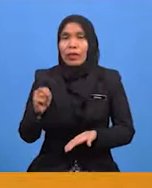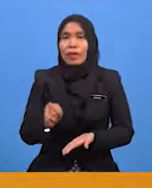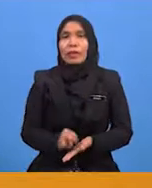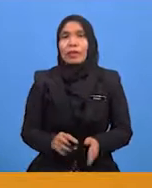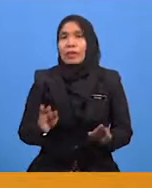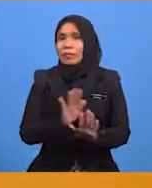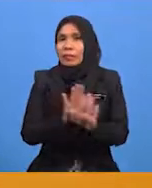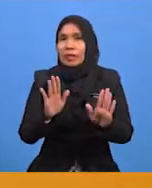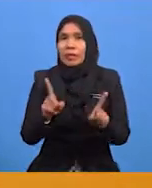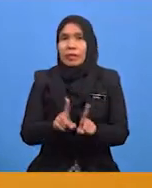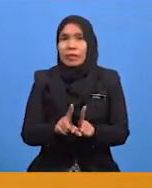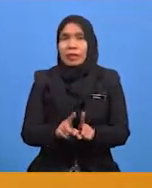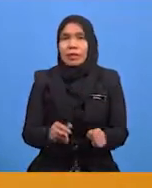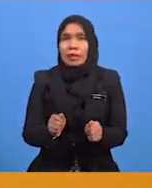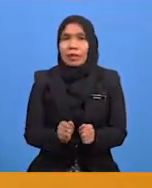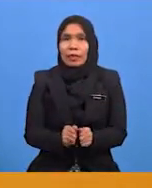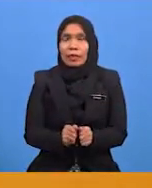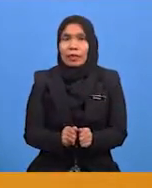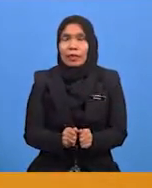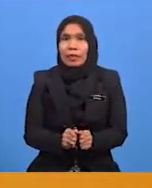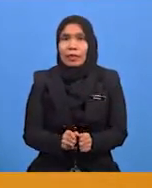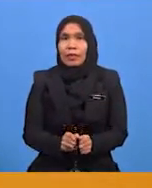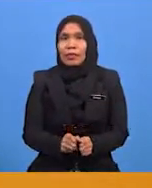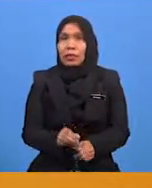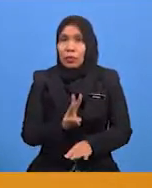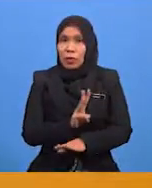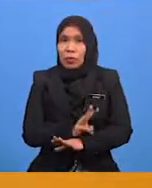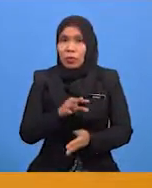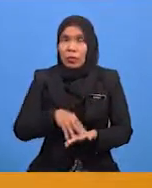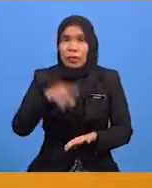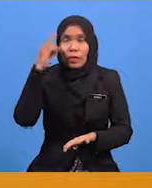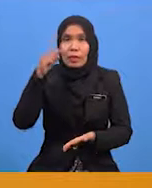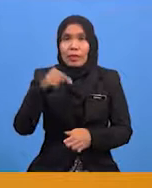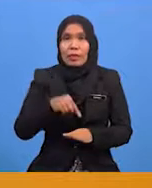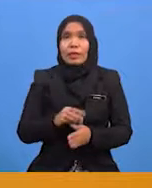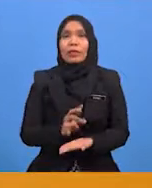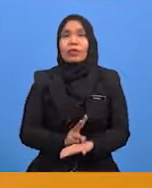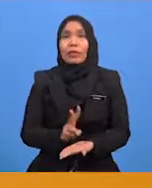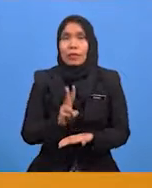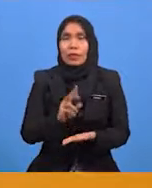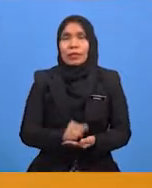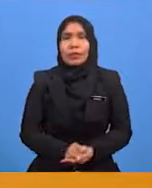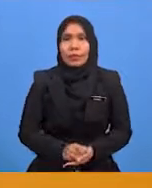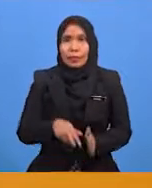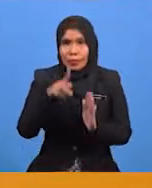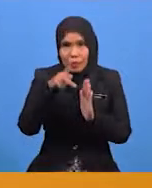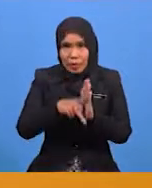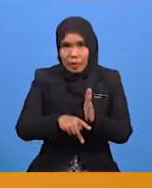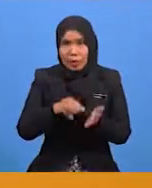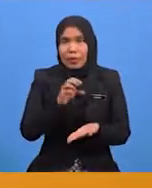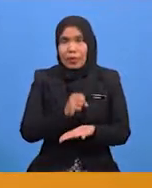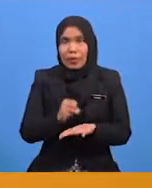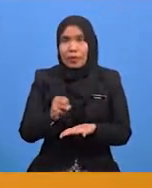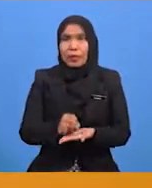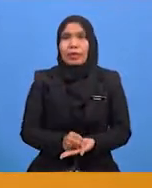dengan waktu menjadi seorang mahasiswa di universiti. Penyajak turut berpesan kepada